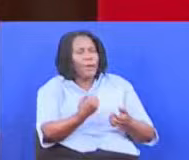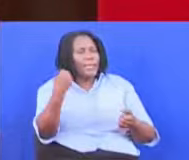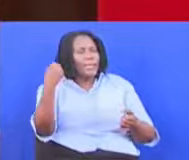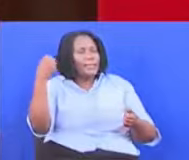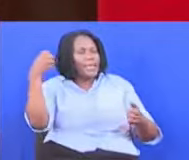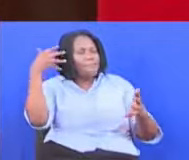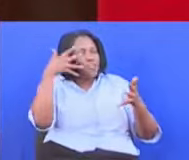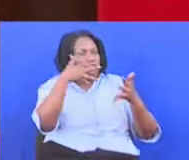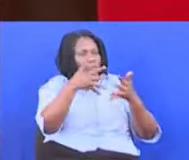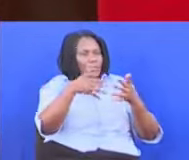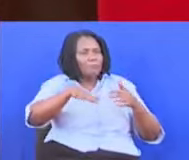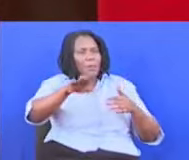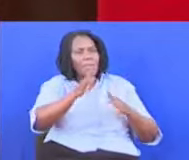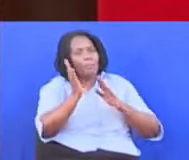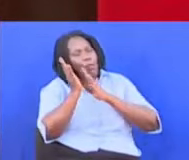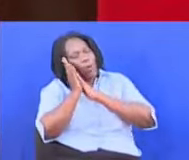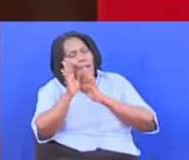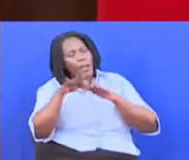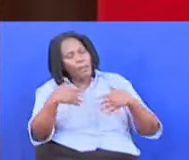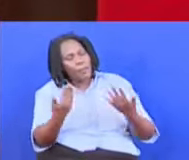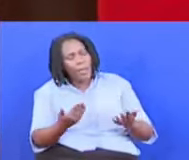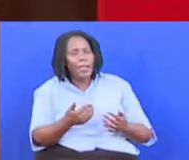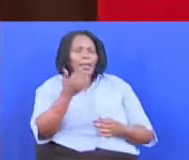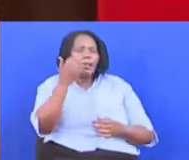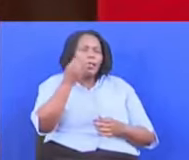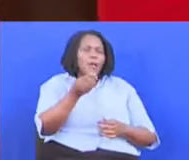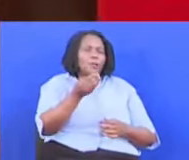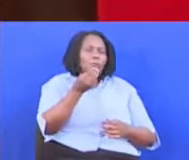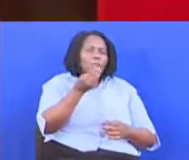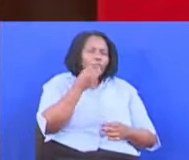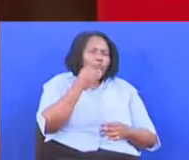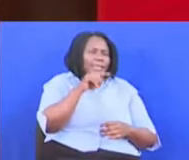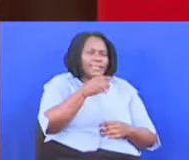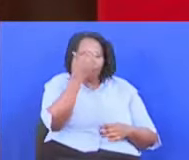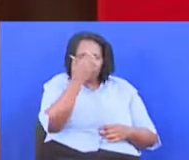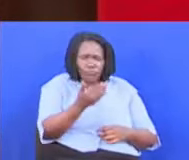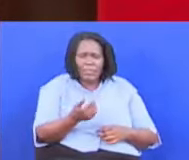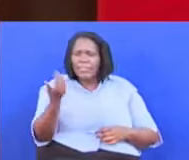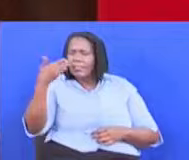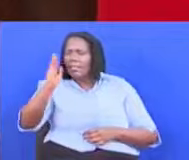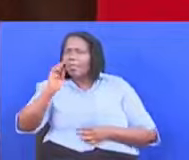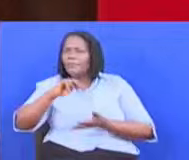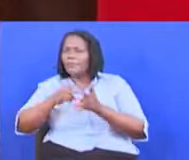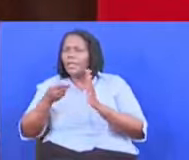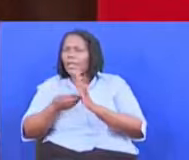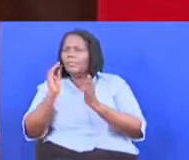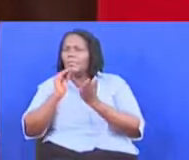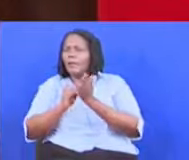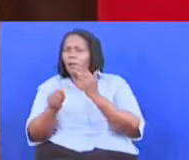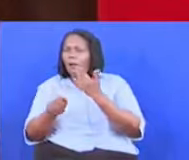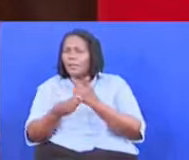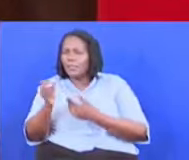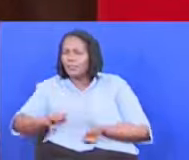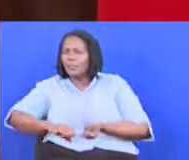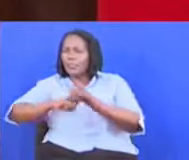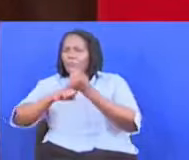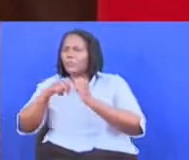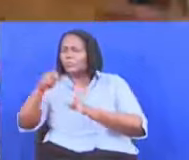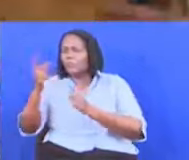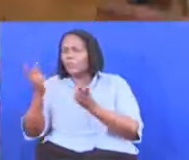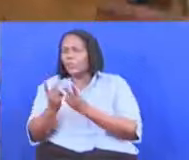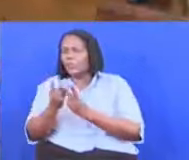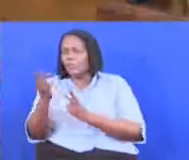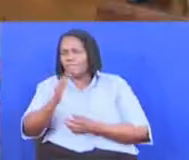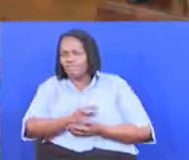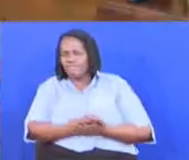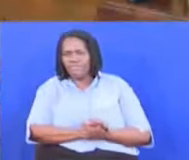hawajui watakula nini. Je, nini mkakati wa serikali kuwasaidia Watanzania kama hawa ili na wao waweze kutibiwa kwa uhalali kabisa?